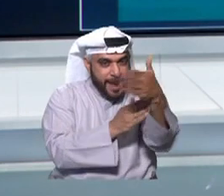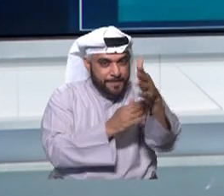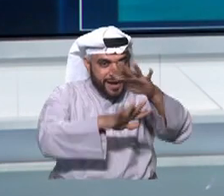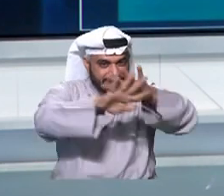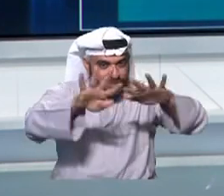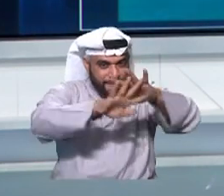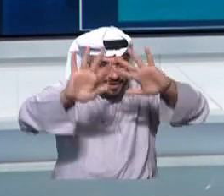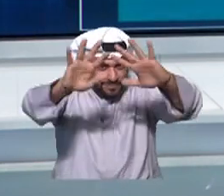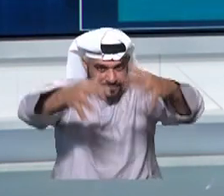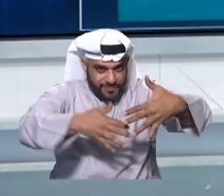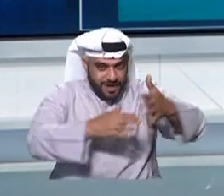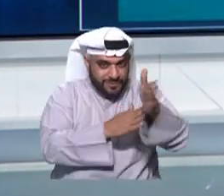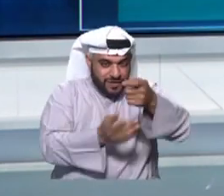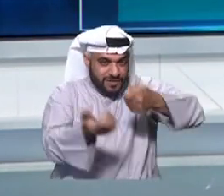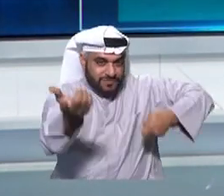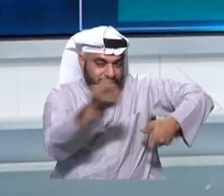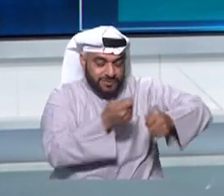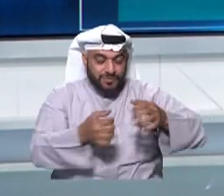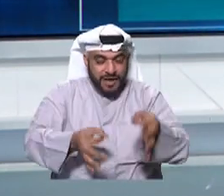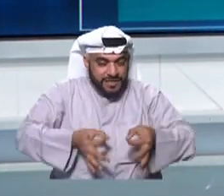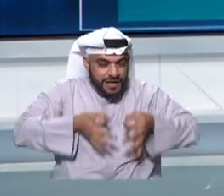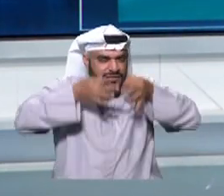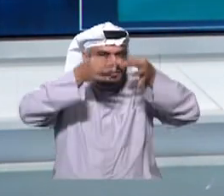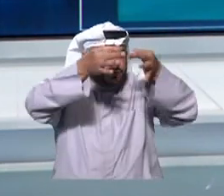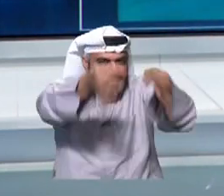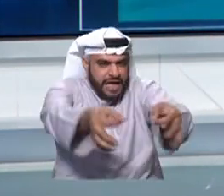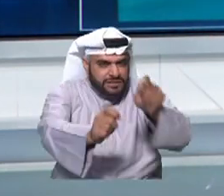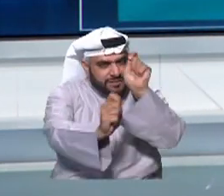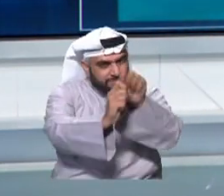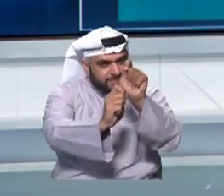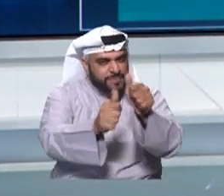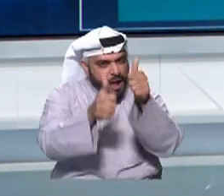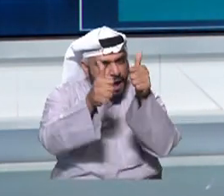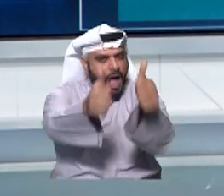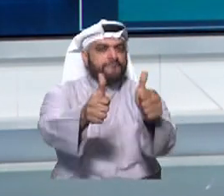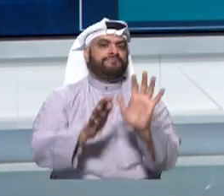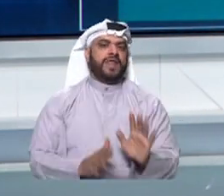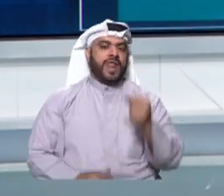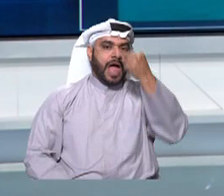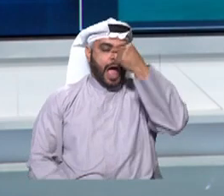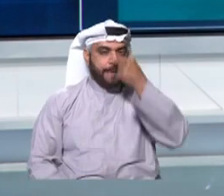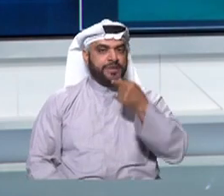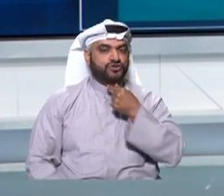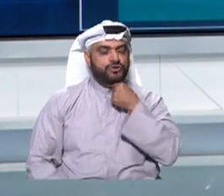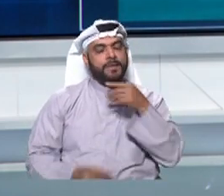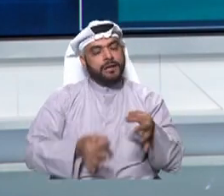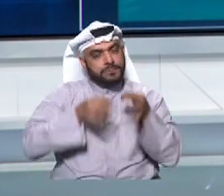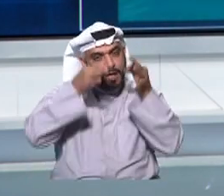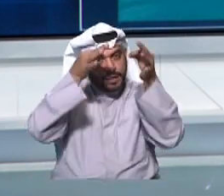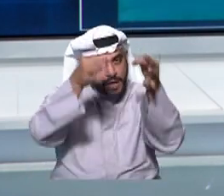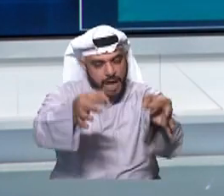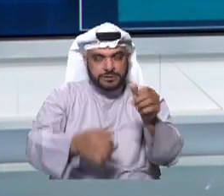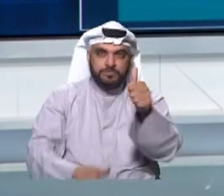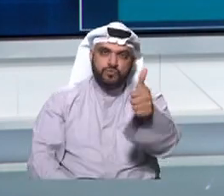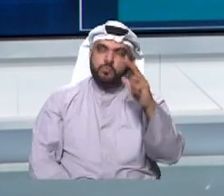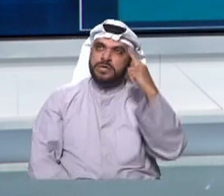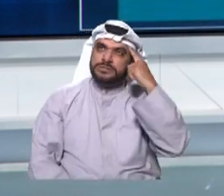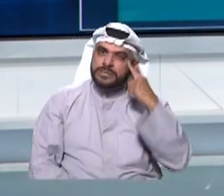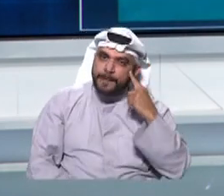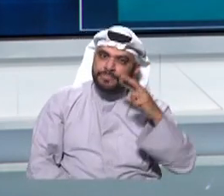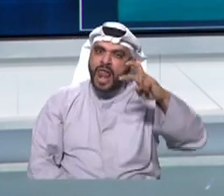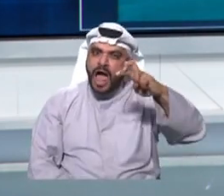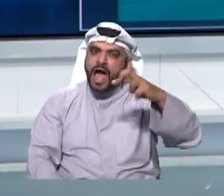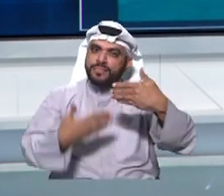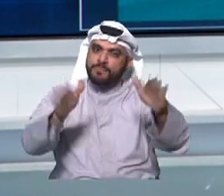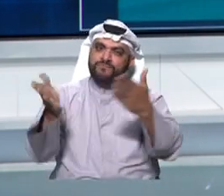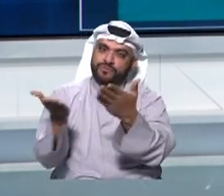ارتفاع الموج راح يوصل من 2 إلى 7 قدم، وكذلك يوم الجمعة ارتفاع الموج راح يزيد عن